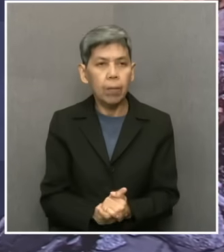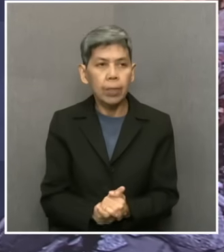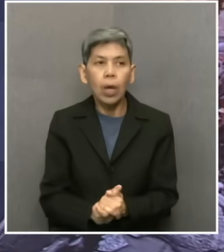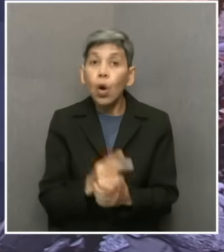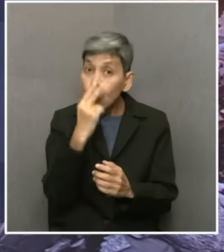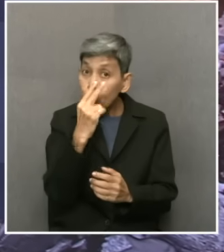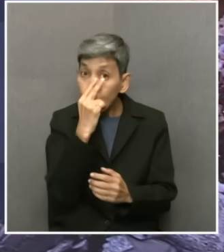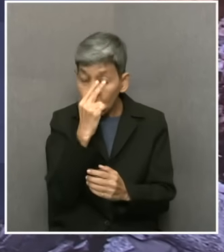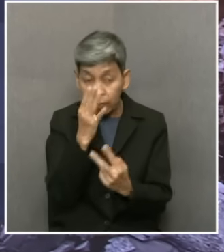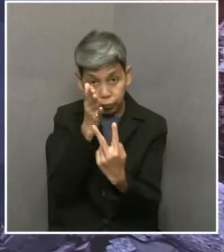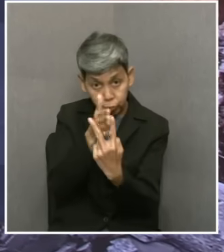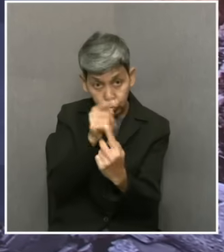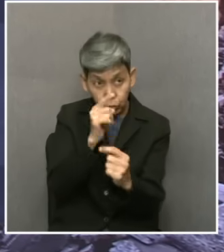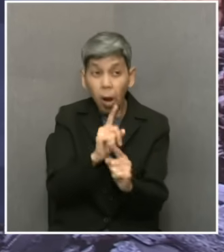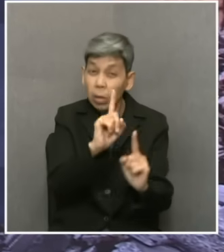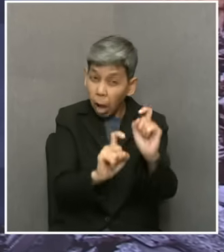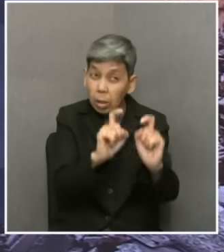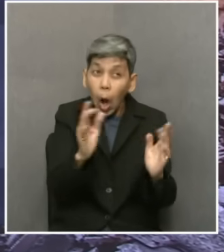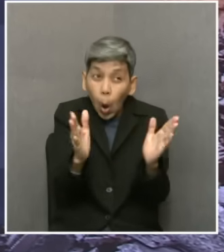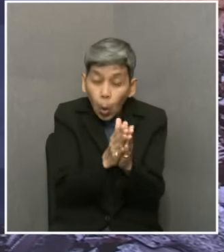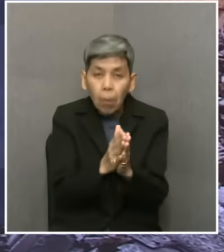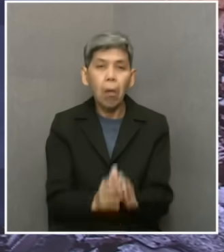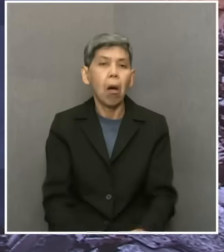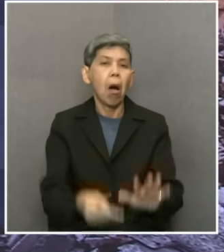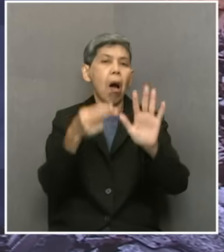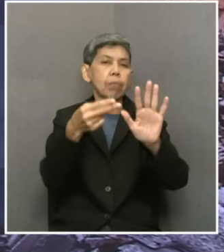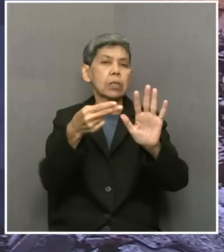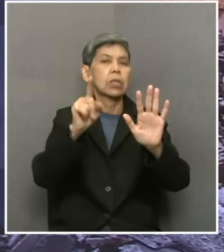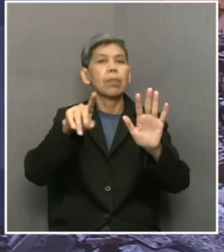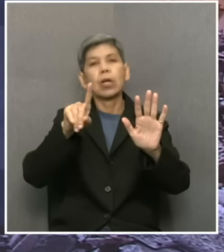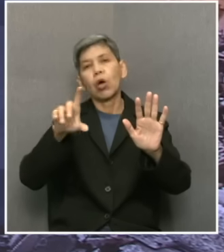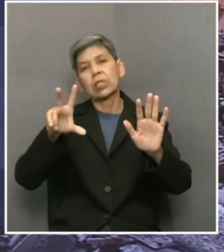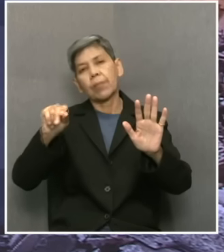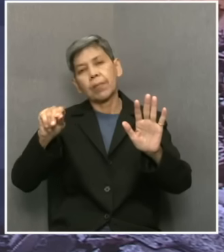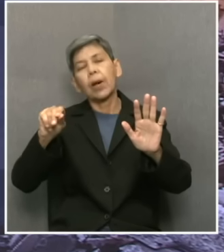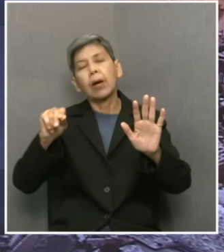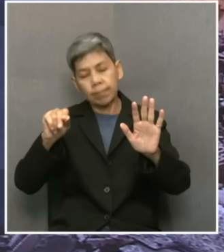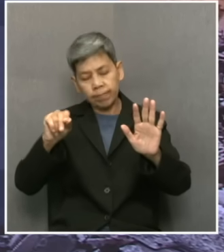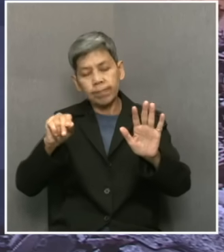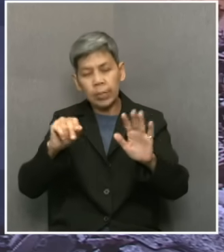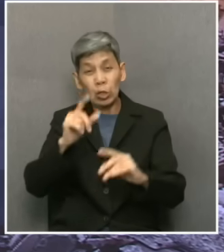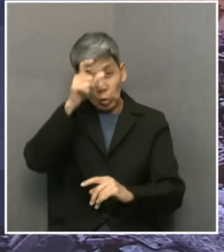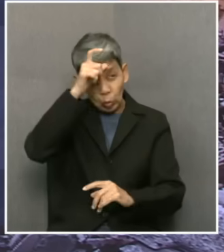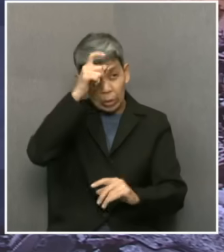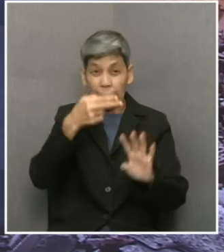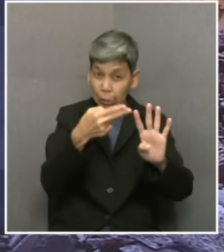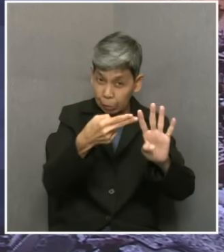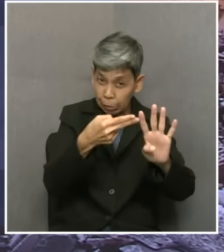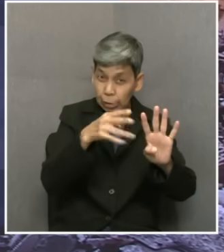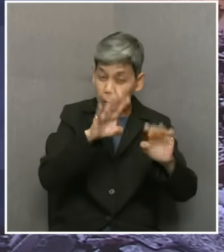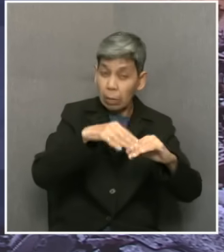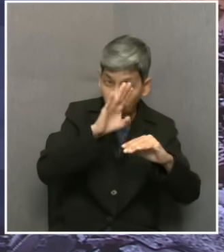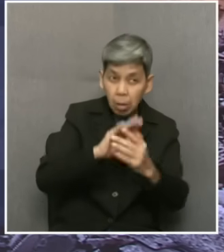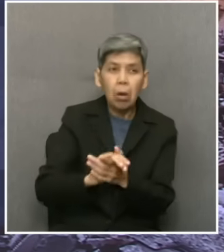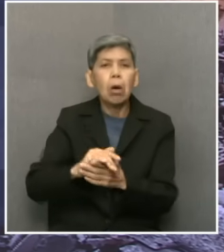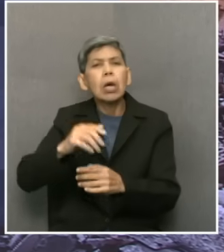แบ่งให้คุณผู้ชมได้เห็นค่ะว่ายอดผู้เสียชีวิตรวมถึง 51,130 คนตุรกี 44,000 กว่าคนแล้